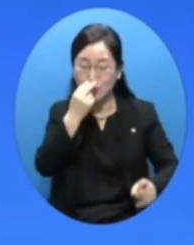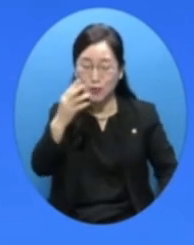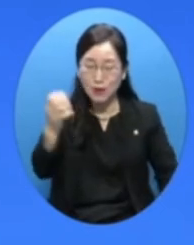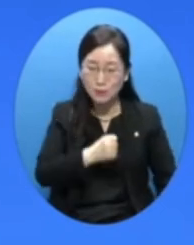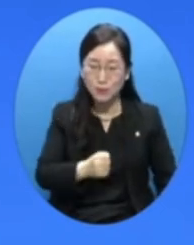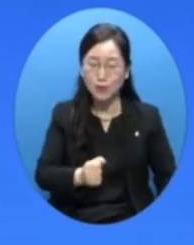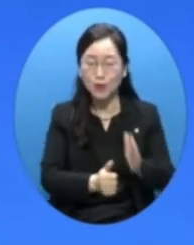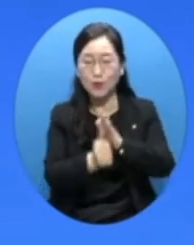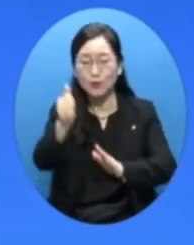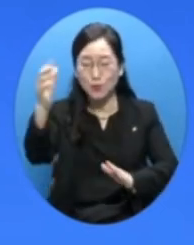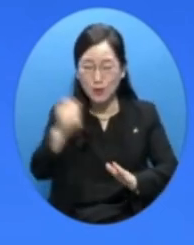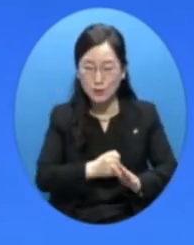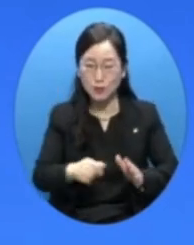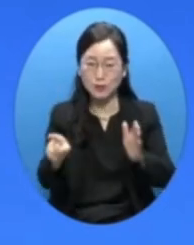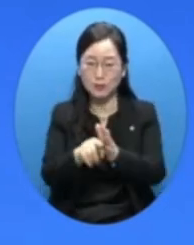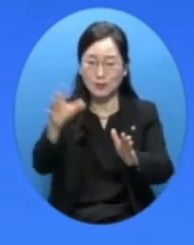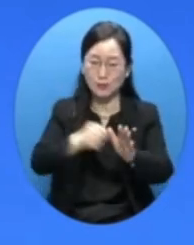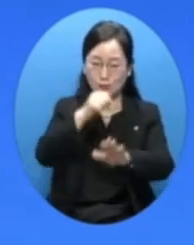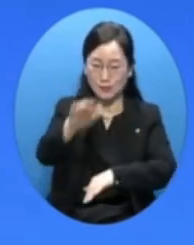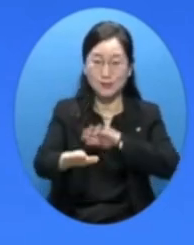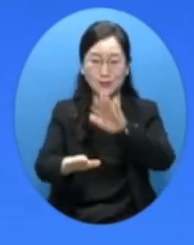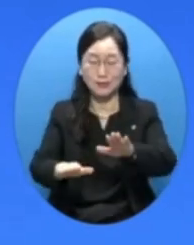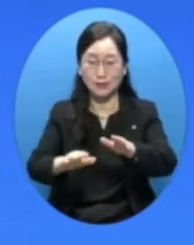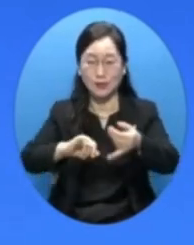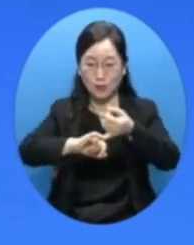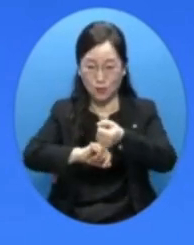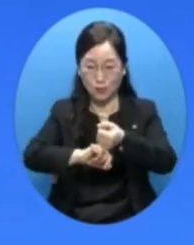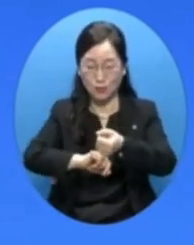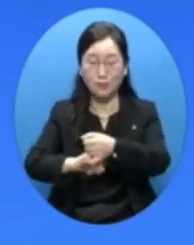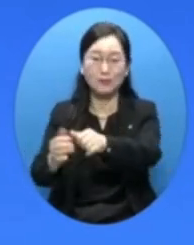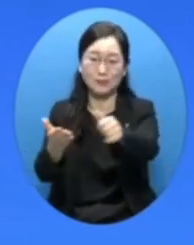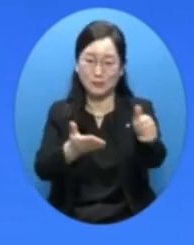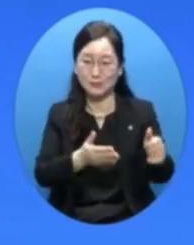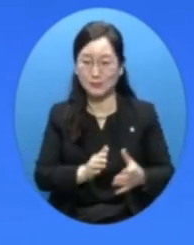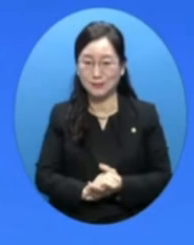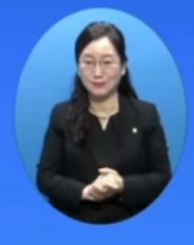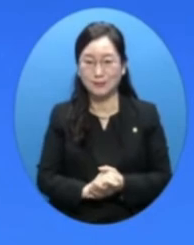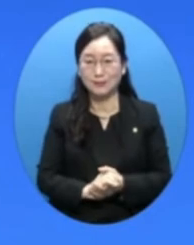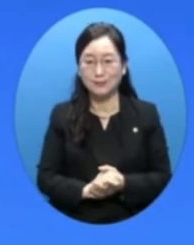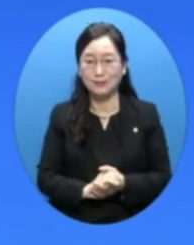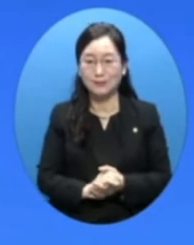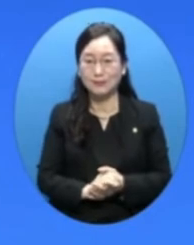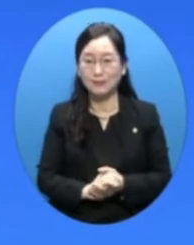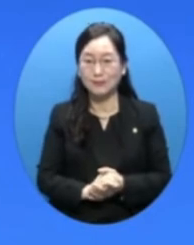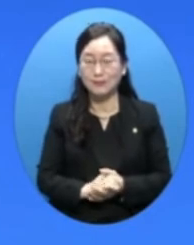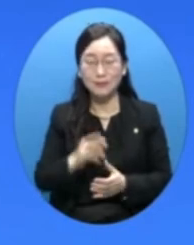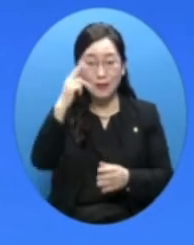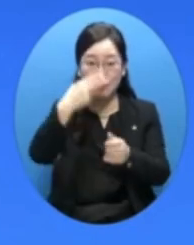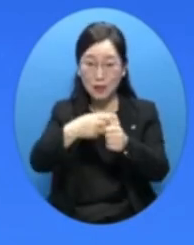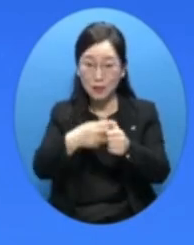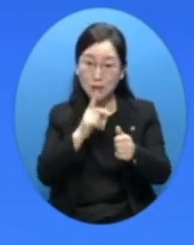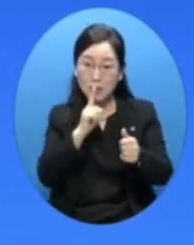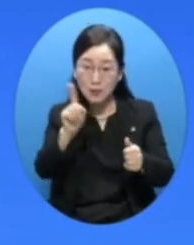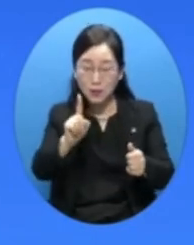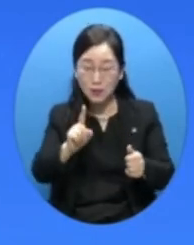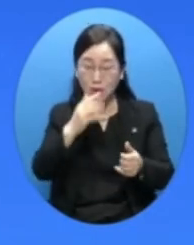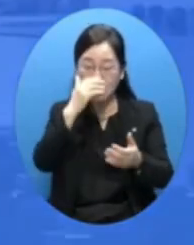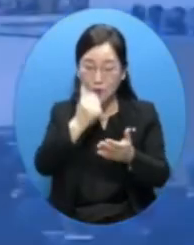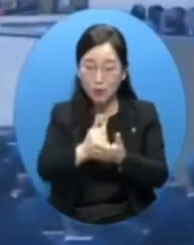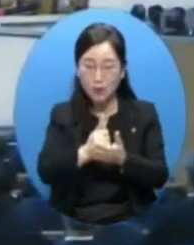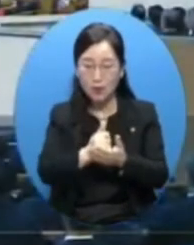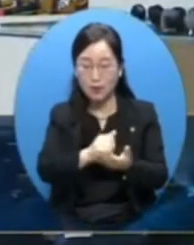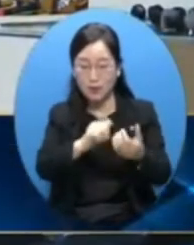가지고 믿음으로 전진 또 전진해 나가는 주님의 자녀들이 되어야 할 것입니다. 사도 바울은 죄와 사망의 권세에 대해서